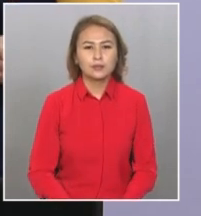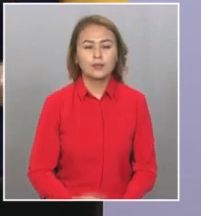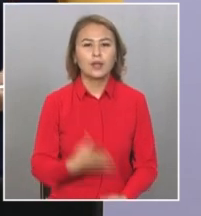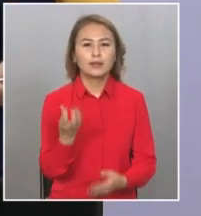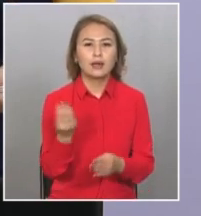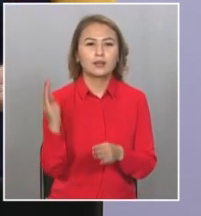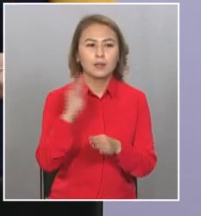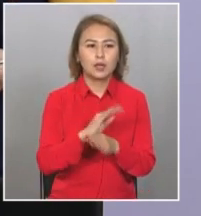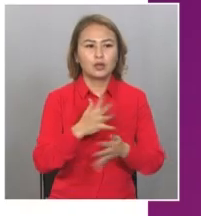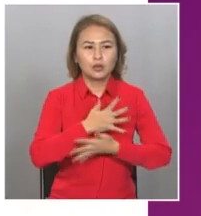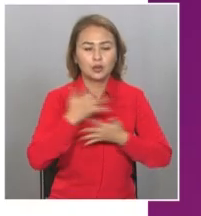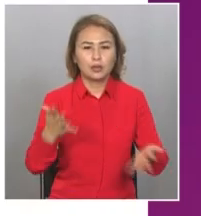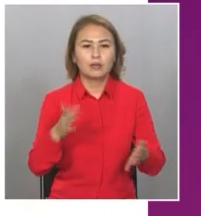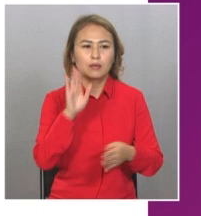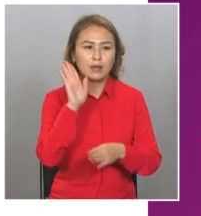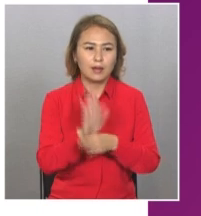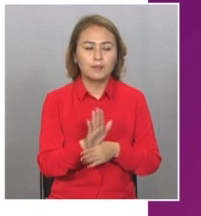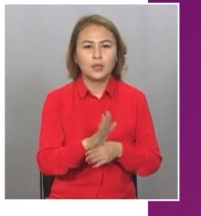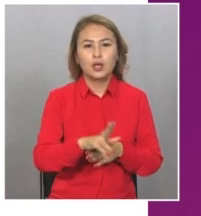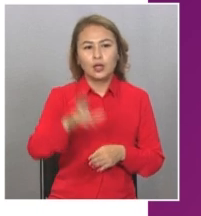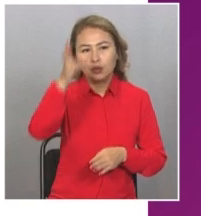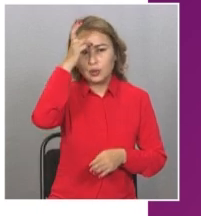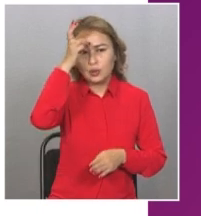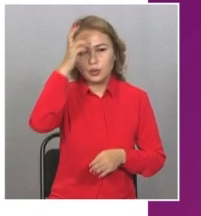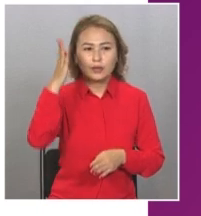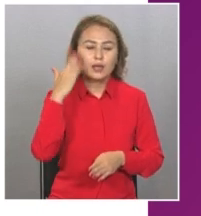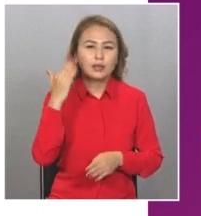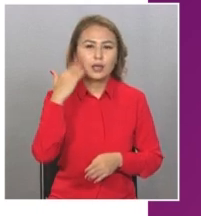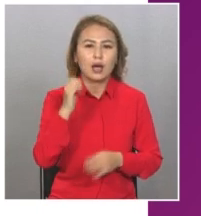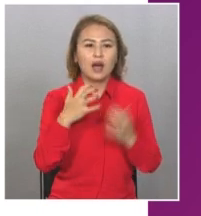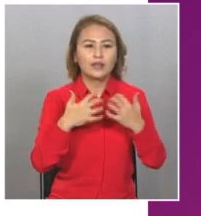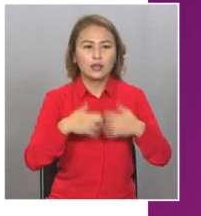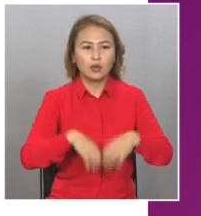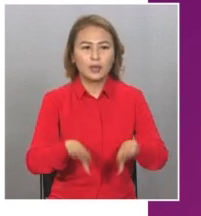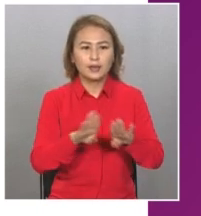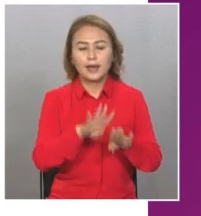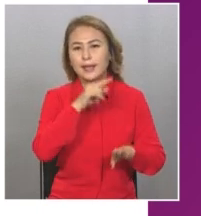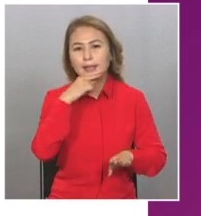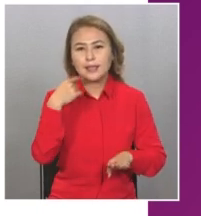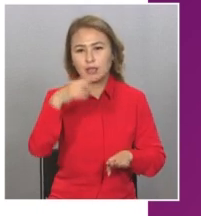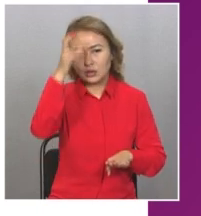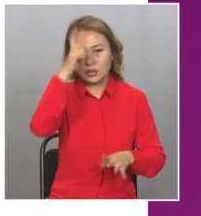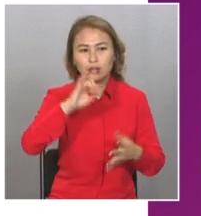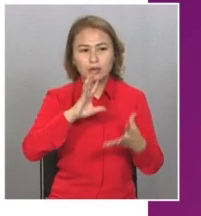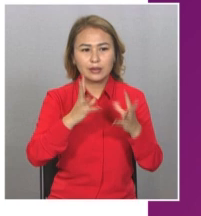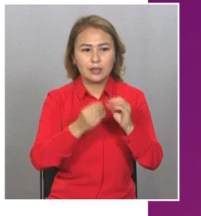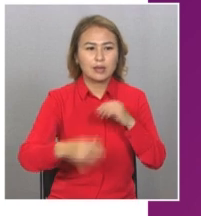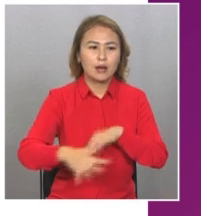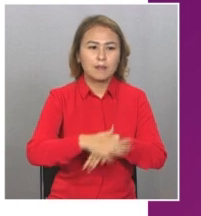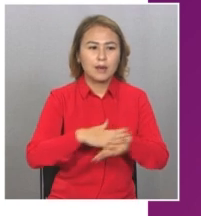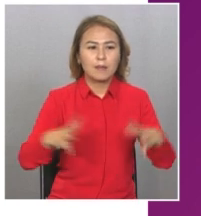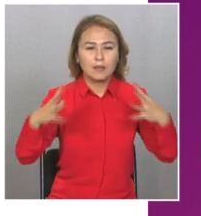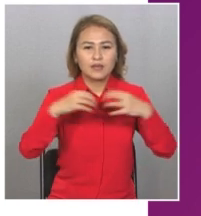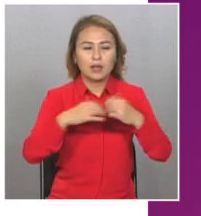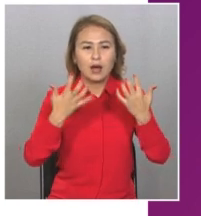Тағы да бір үлкен талап, ол түрік татар автономиясын, яғни Ресейдің түрік тілдес халықтарының